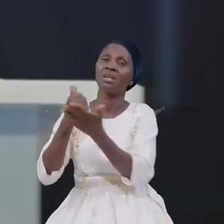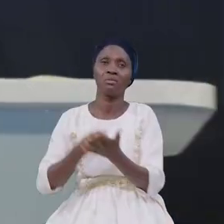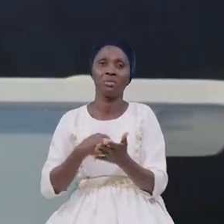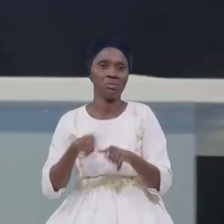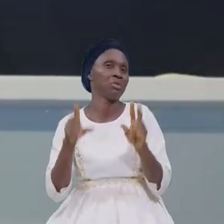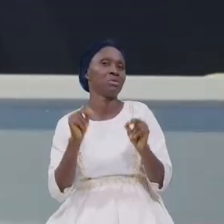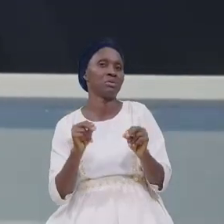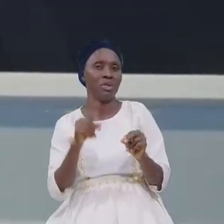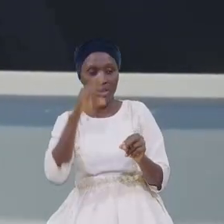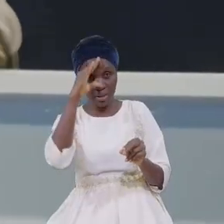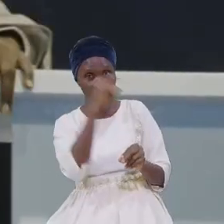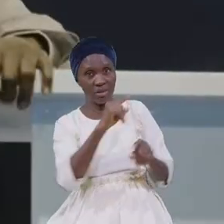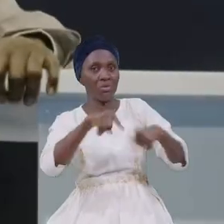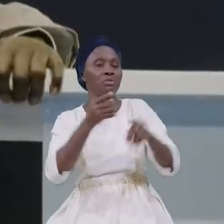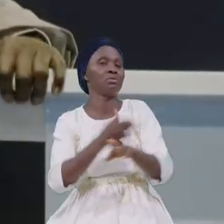allé